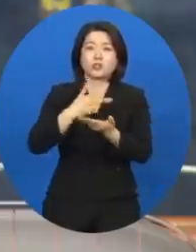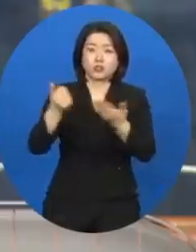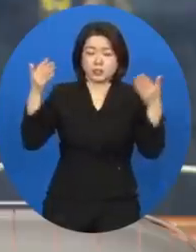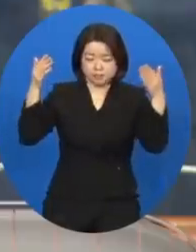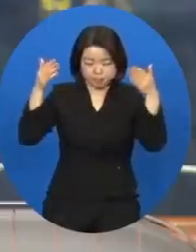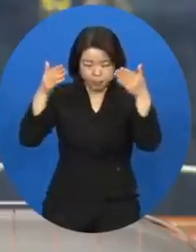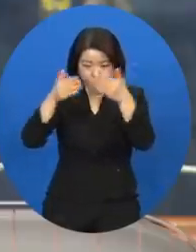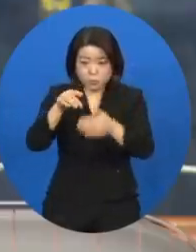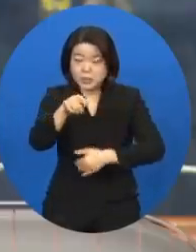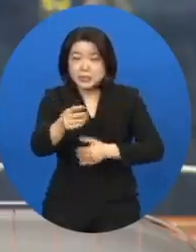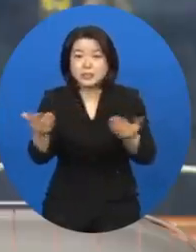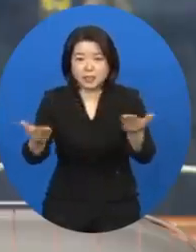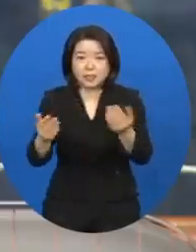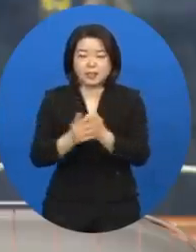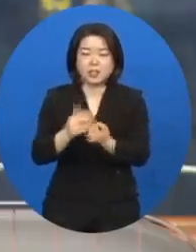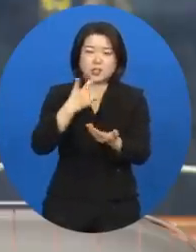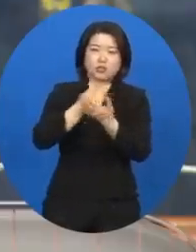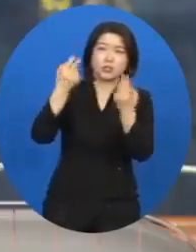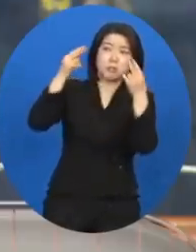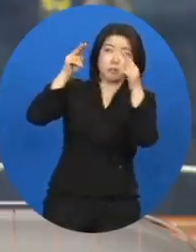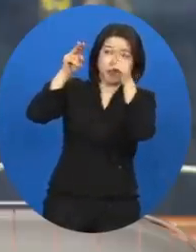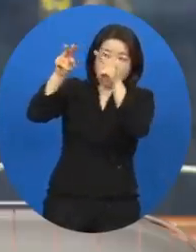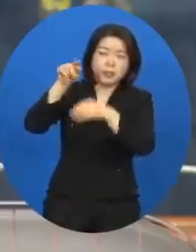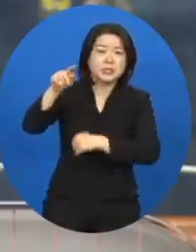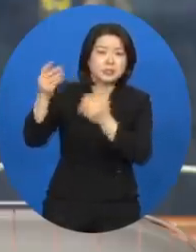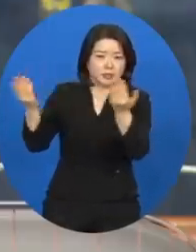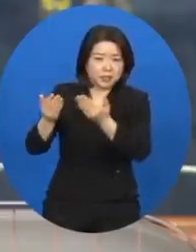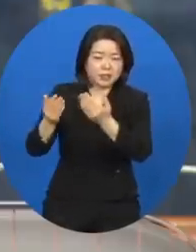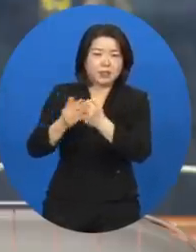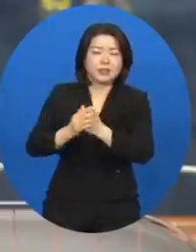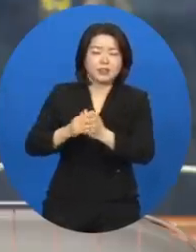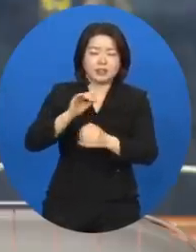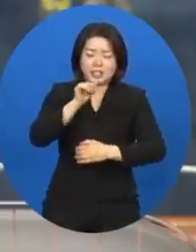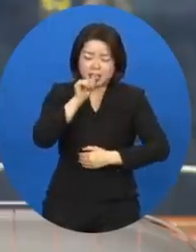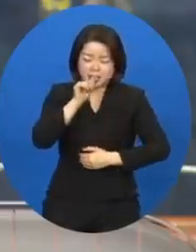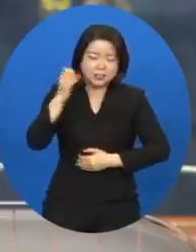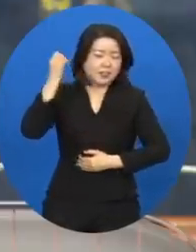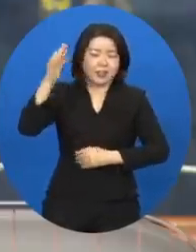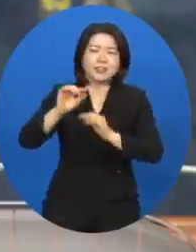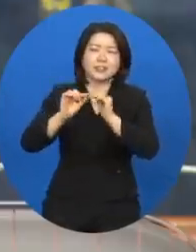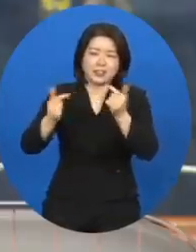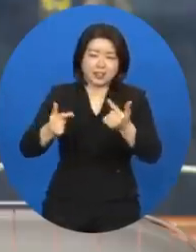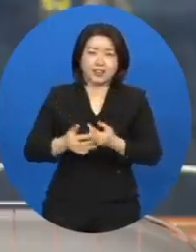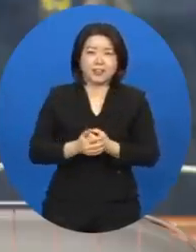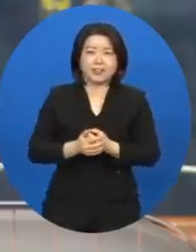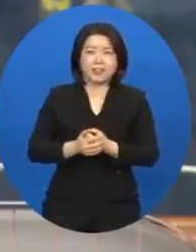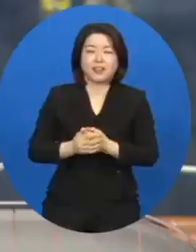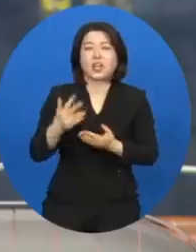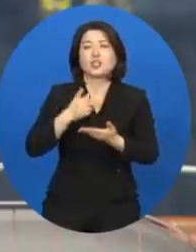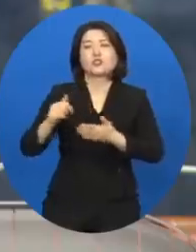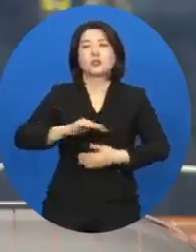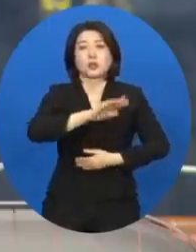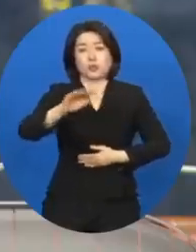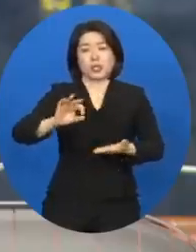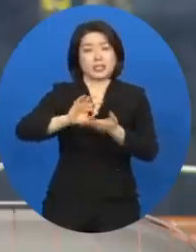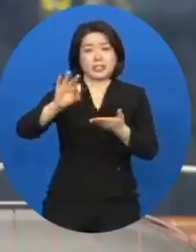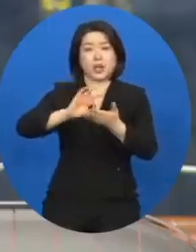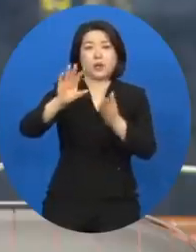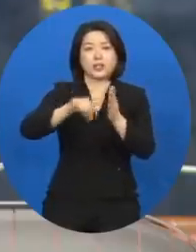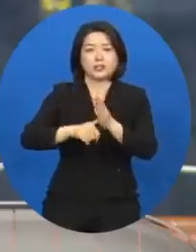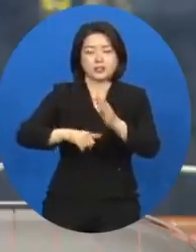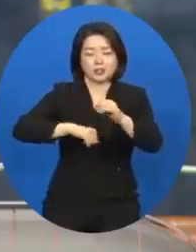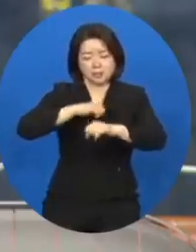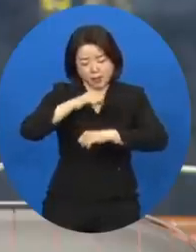일, 주님만 바라보는 일 절대 놓치지 않겠습니다. 이제 주님이 우리를 쓰실 때 마음껏